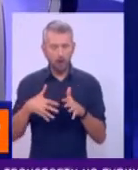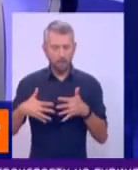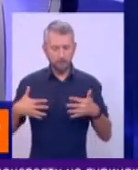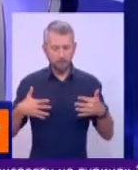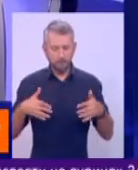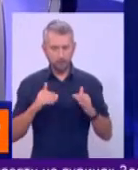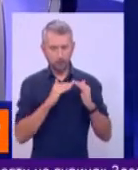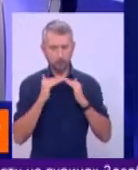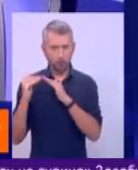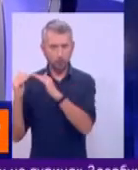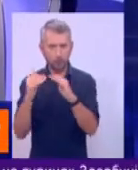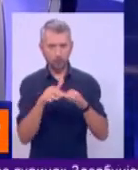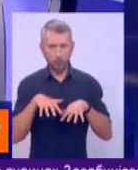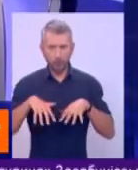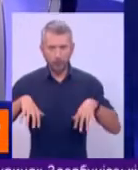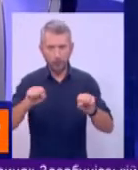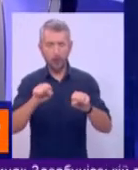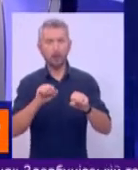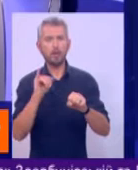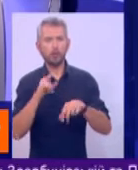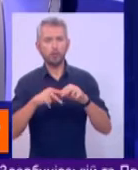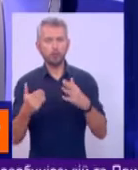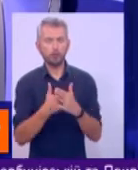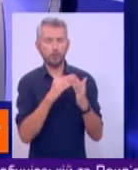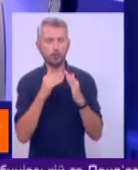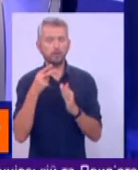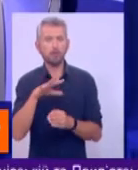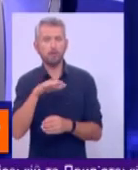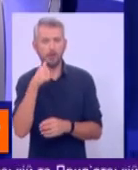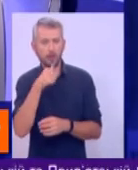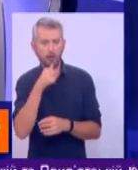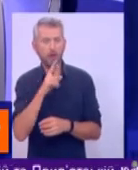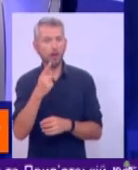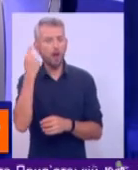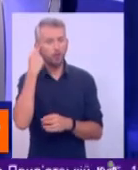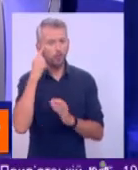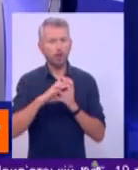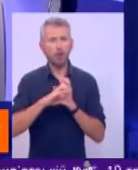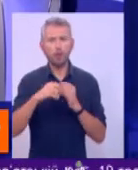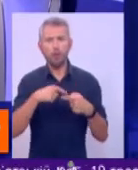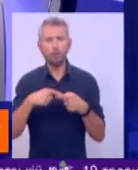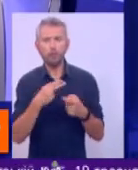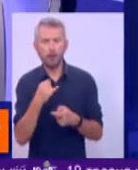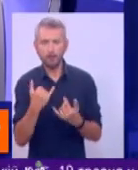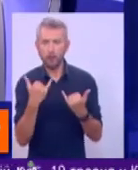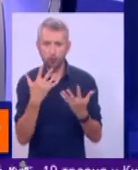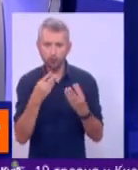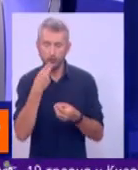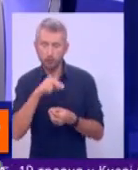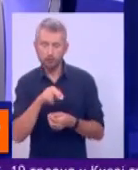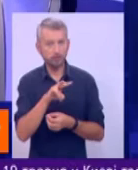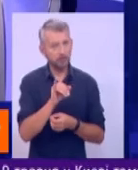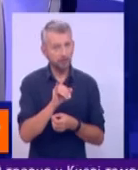нових будинків. Да? 2005 рік. Як ви думаєте, сіті комунікації на сьогоднішній день поліпшилися чи ні?